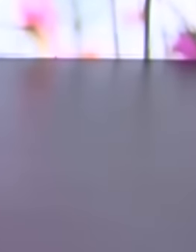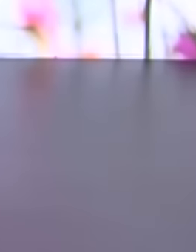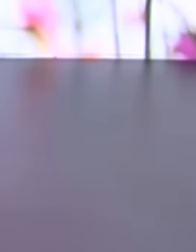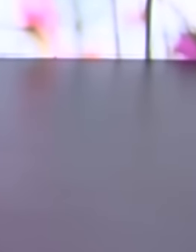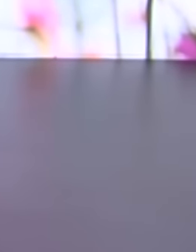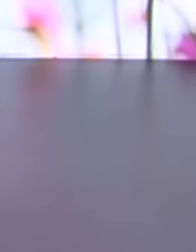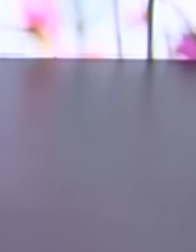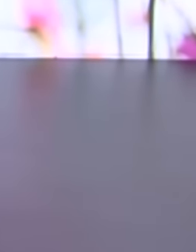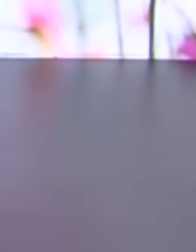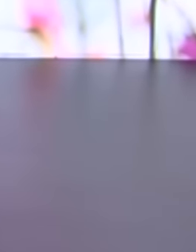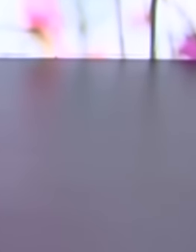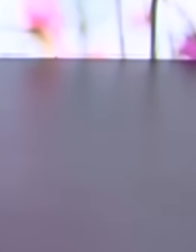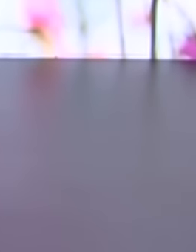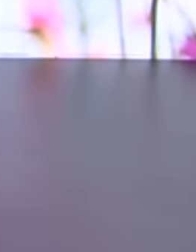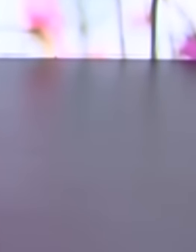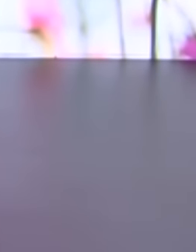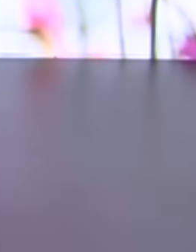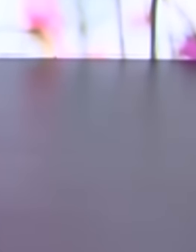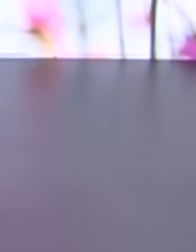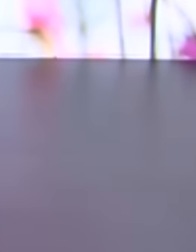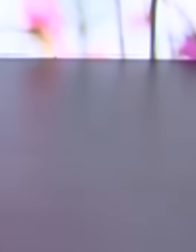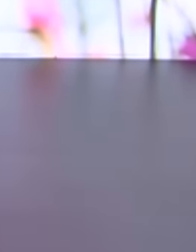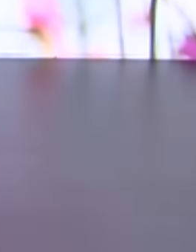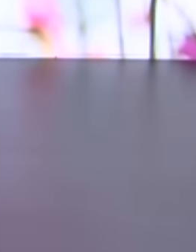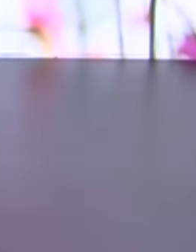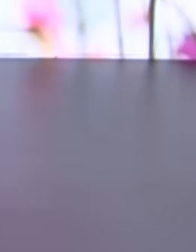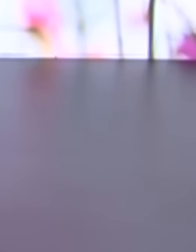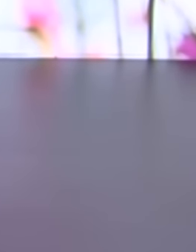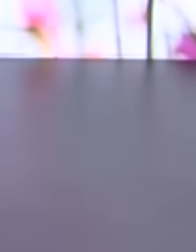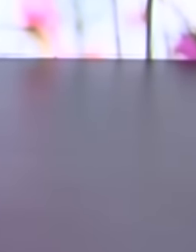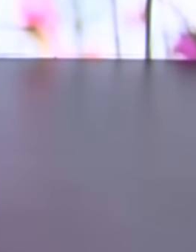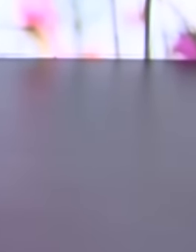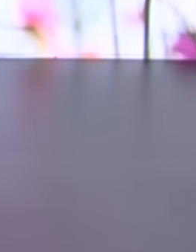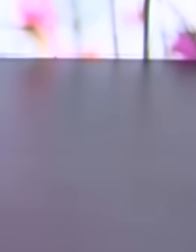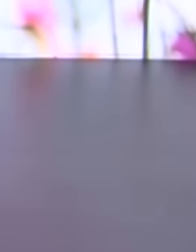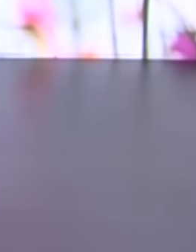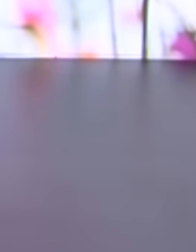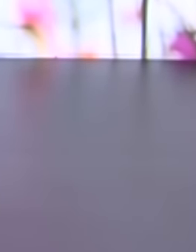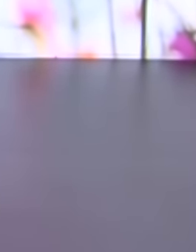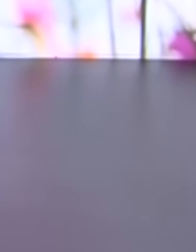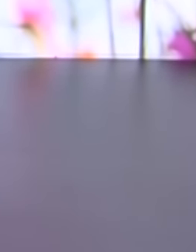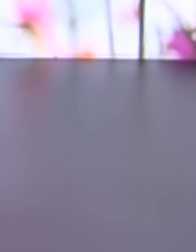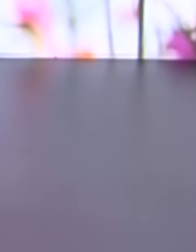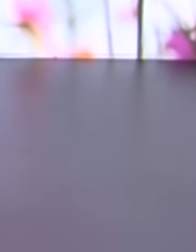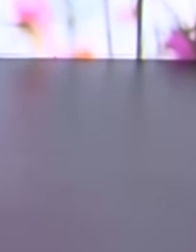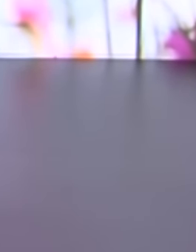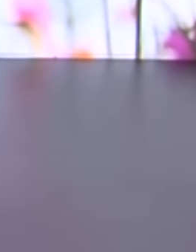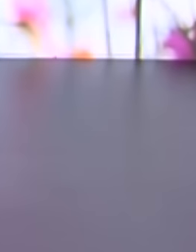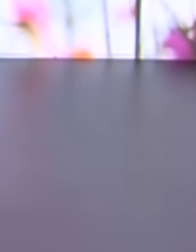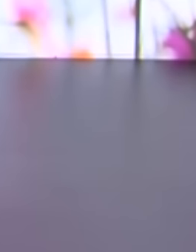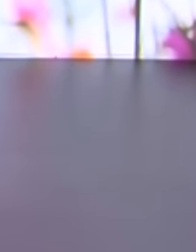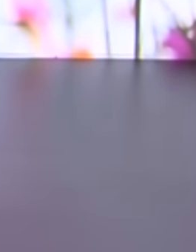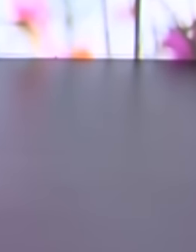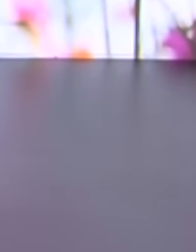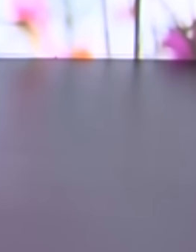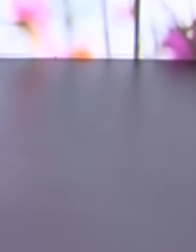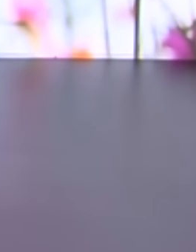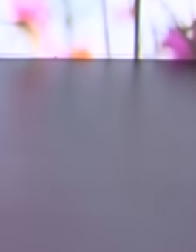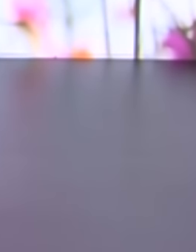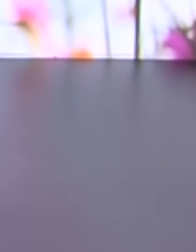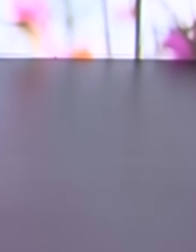күн құбылмалы, ауа температурасы Петропавл мен Қостанайда түнде плюс 11-10, күндіз 20 градусқа дейін